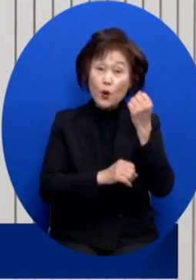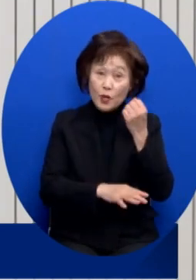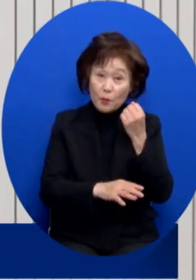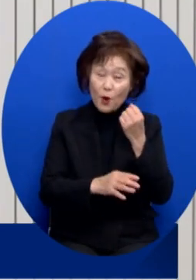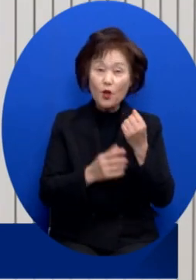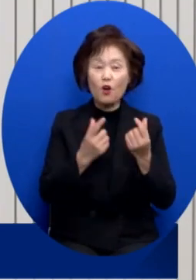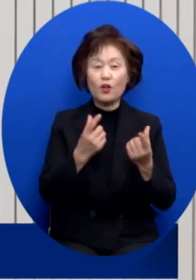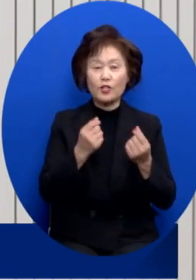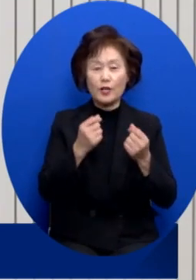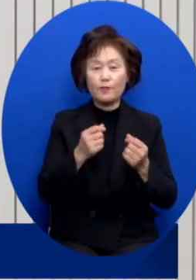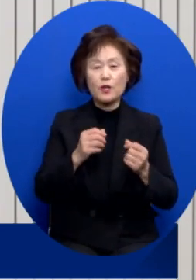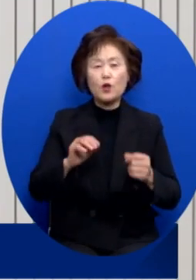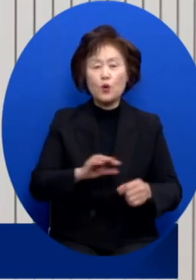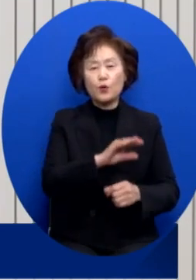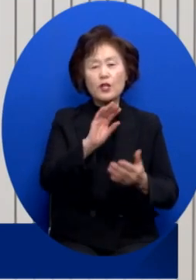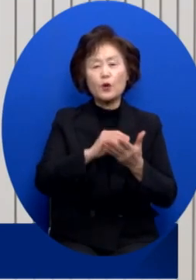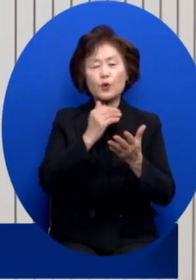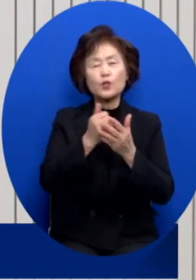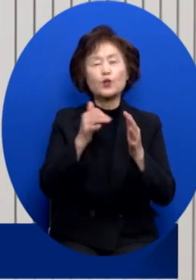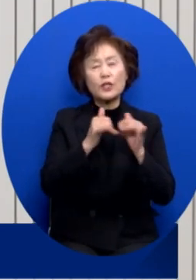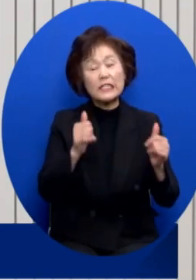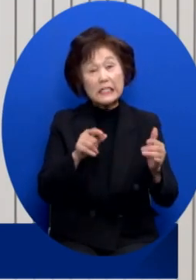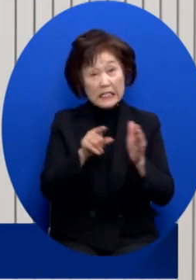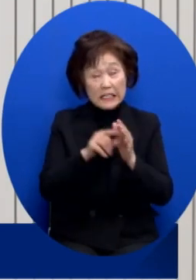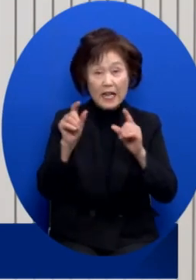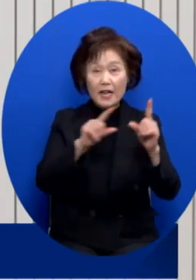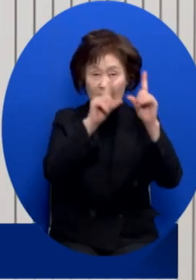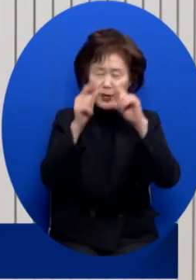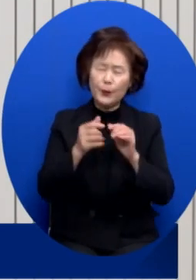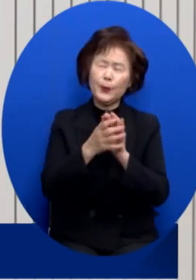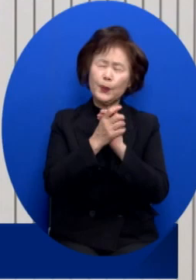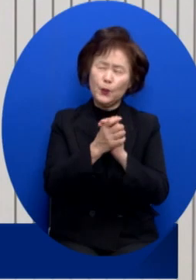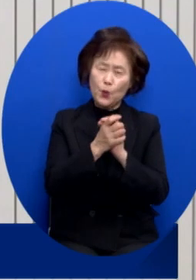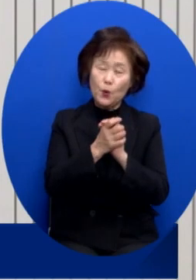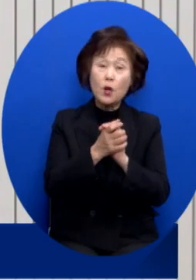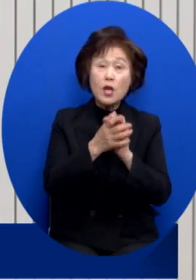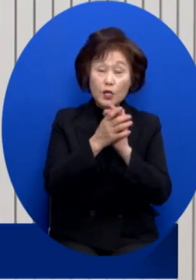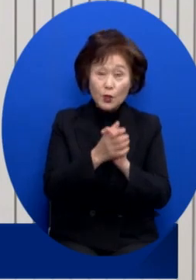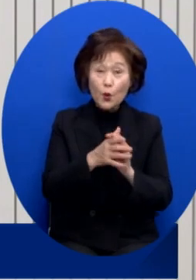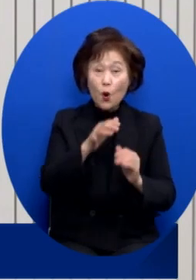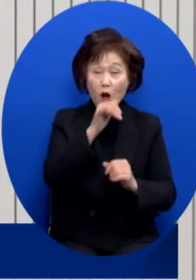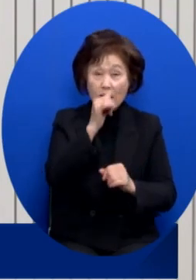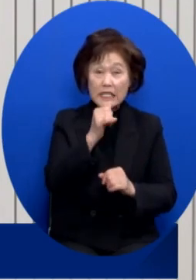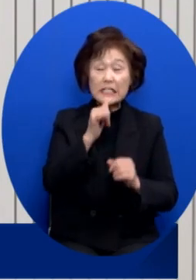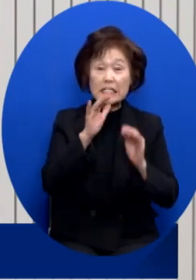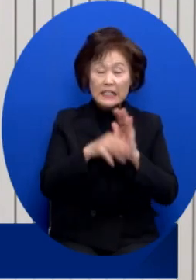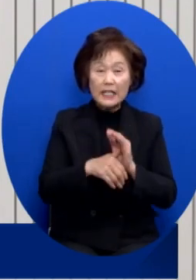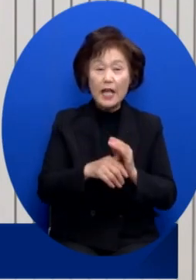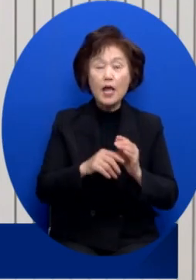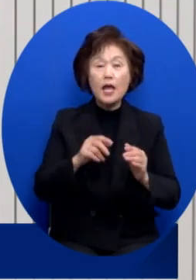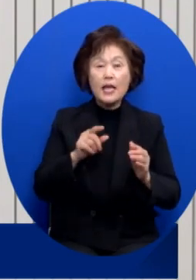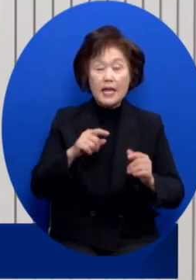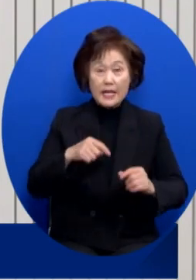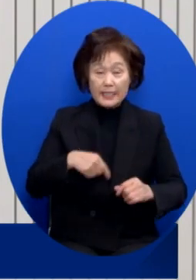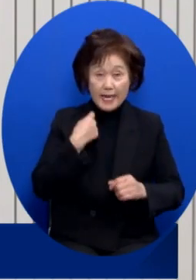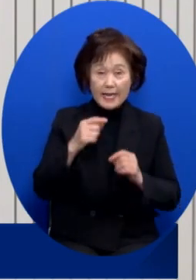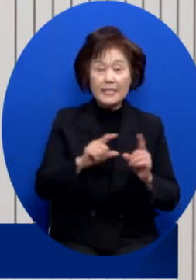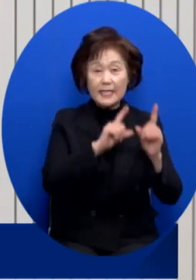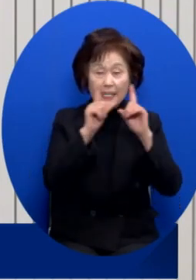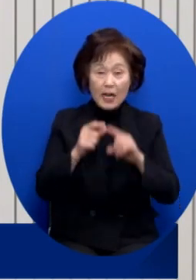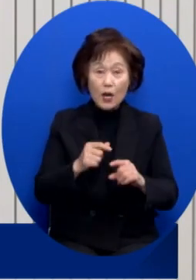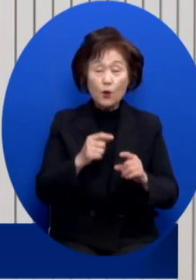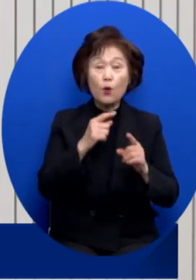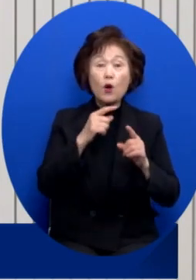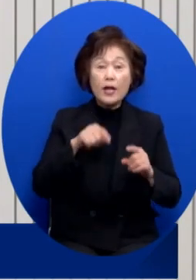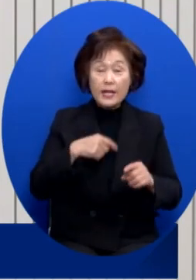근본은 기도에서도 출발한다고 봅니다. 그러므로 기도가 살아야 믿음이 살고 한 개인의 믿음이 살아야 교회가 살고 그 시대의